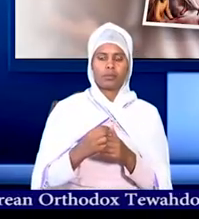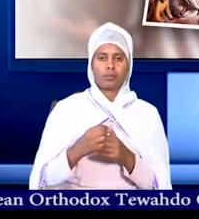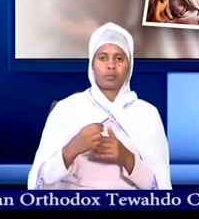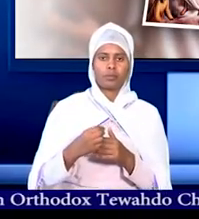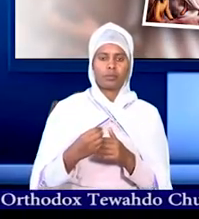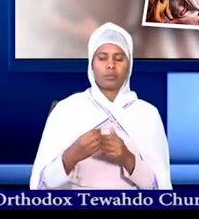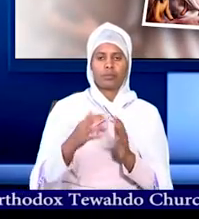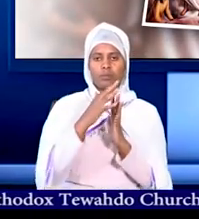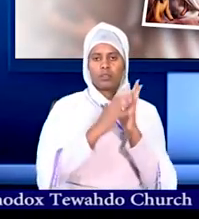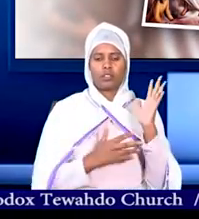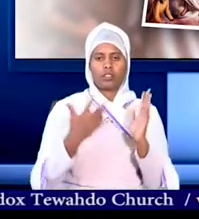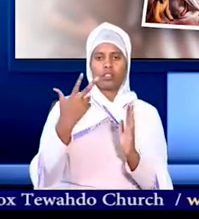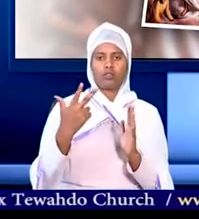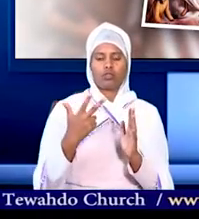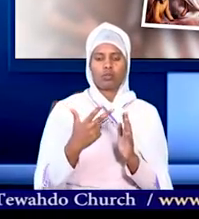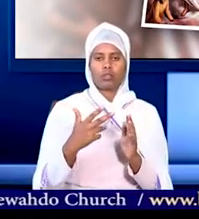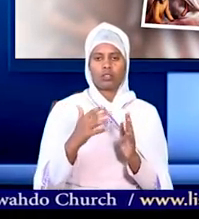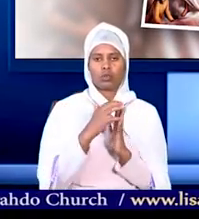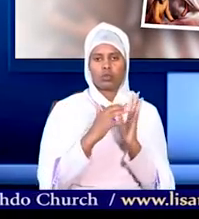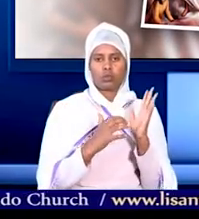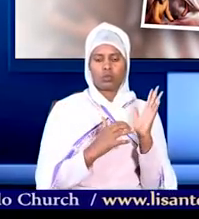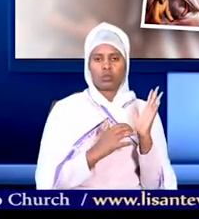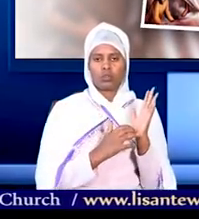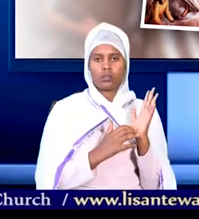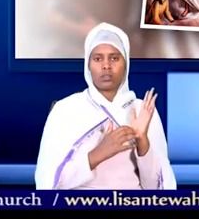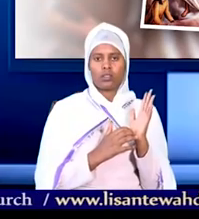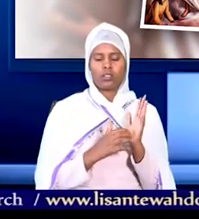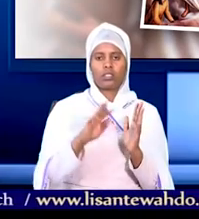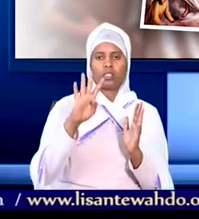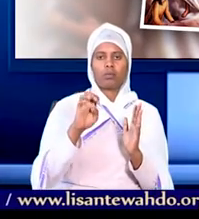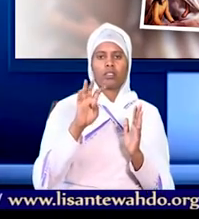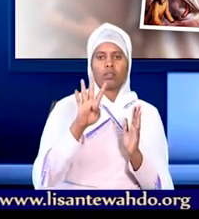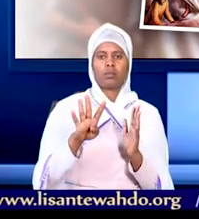ኣብ ምዕራፍ 8 ኣብ ጠቕሲ